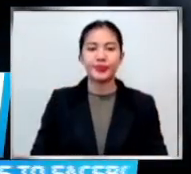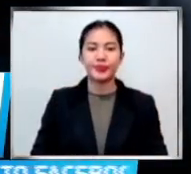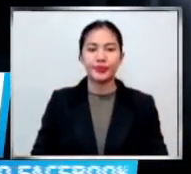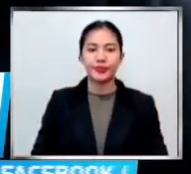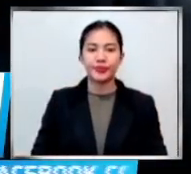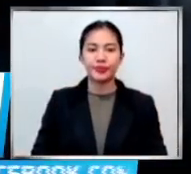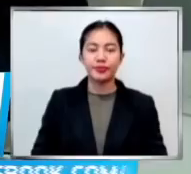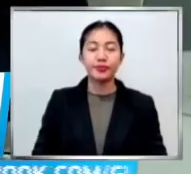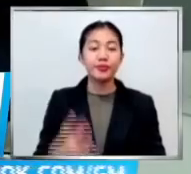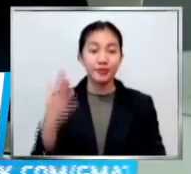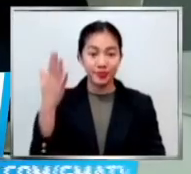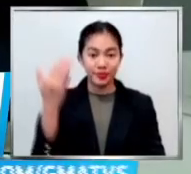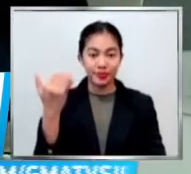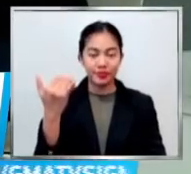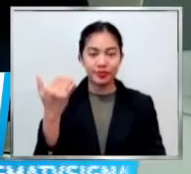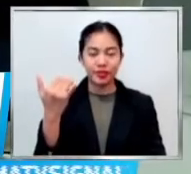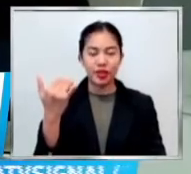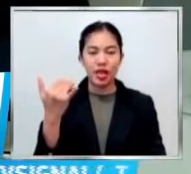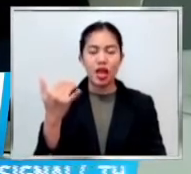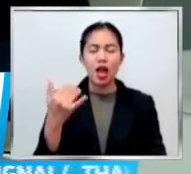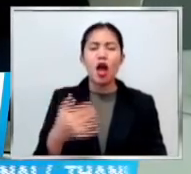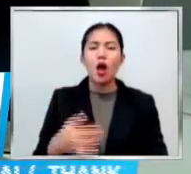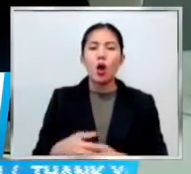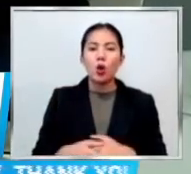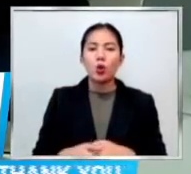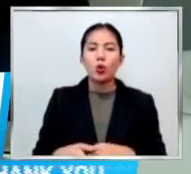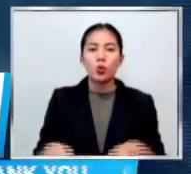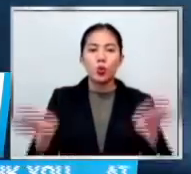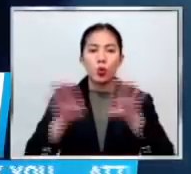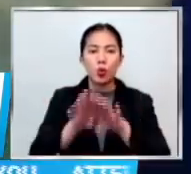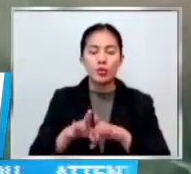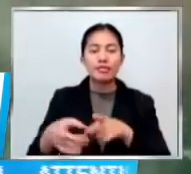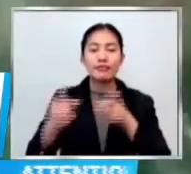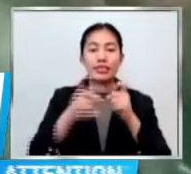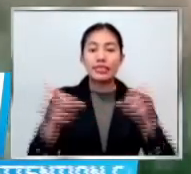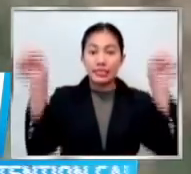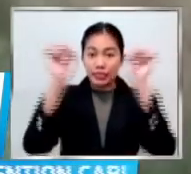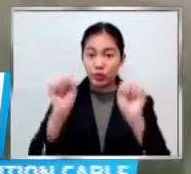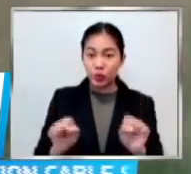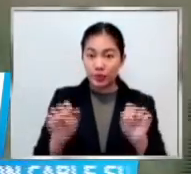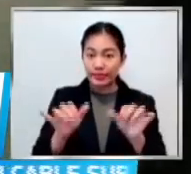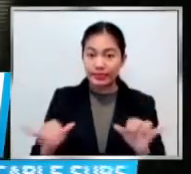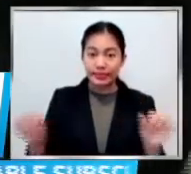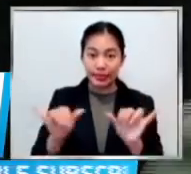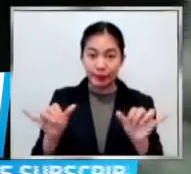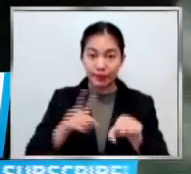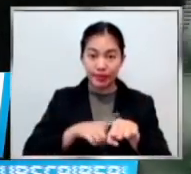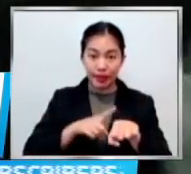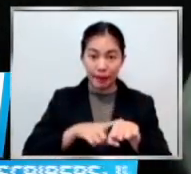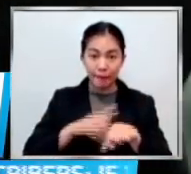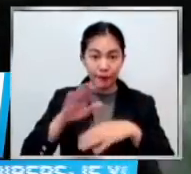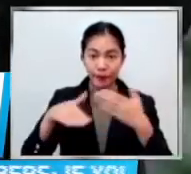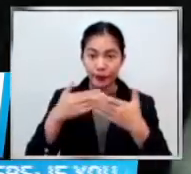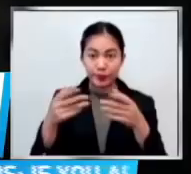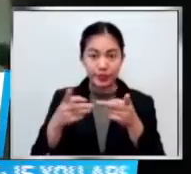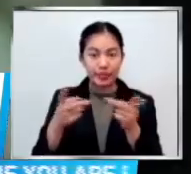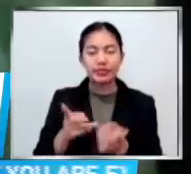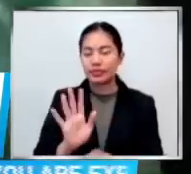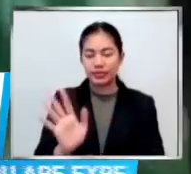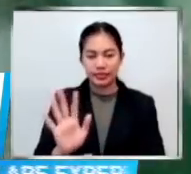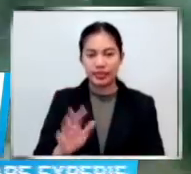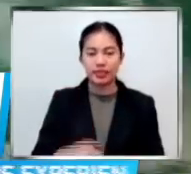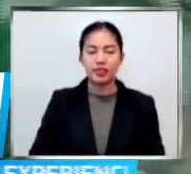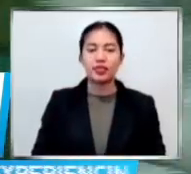daw kasi sabay-sabay ang closed fishing season sa iba't ibang lugar pala isdaan. Halimbawa sa Maguindanao, naglabasa ng libo-libong isda